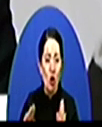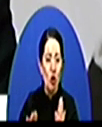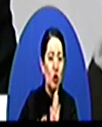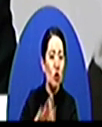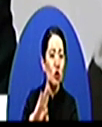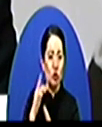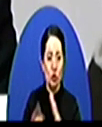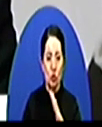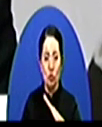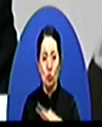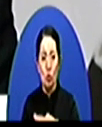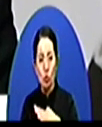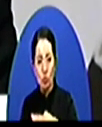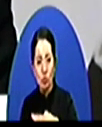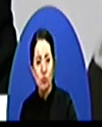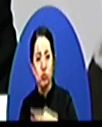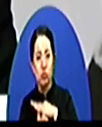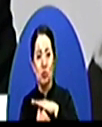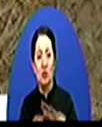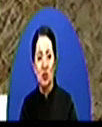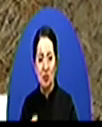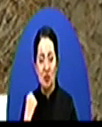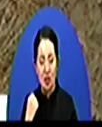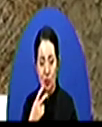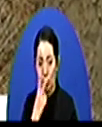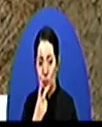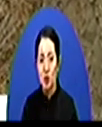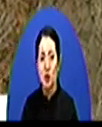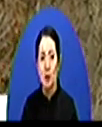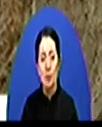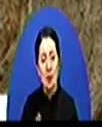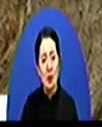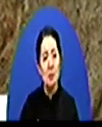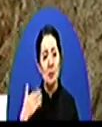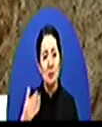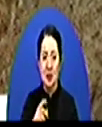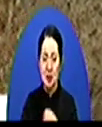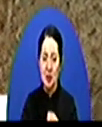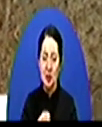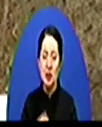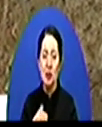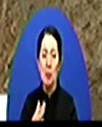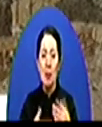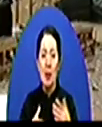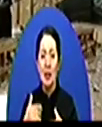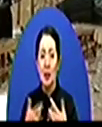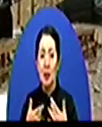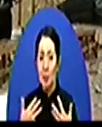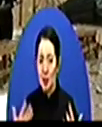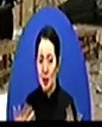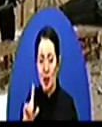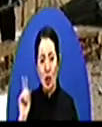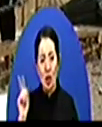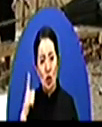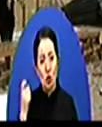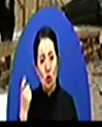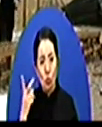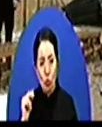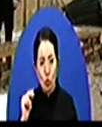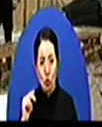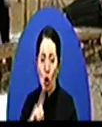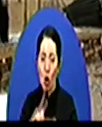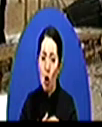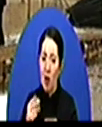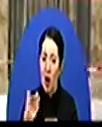чулууга тавьж чадна гэж бид үзэж байгаа. Ирэх жилүүдэд ховд аймаг барилгын материал эрчим хүч хөдөө аж ахуй малын гаралтай түүхий эдийг